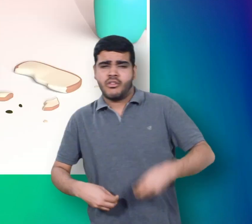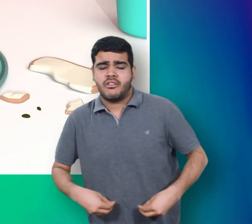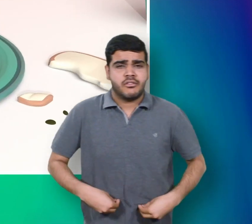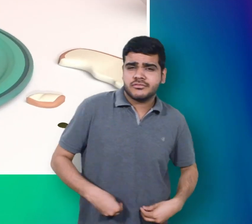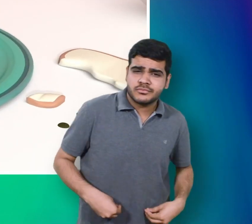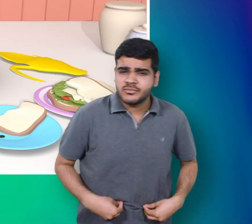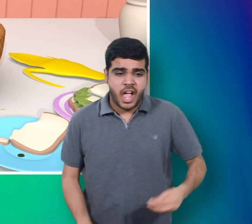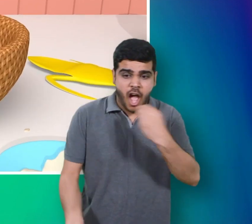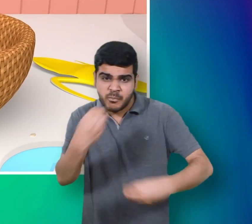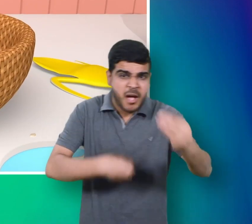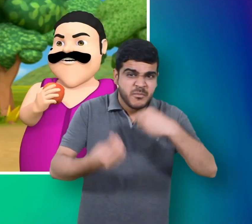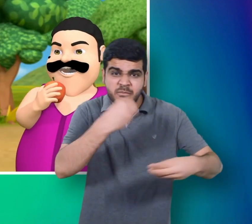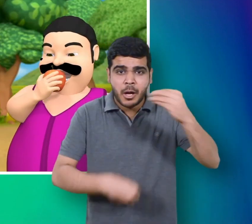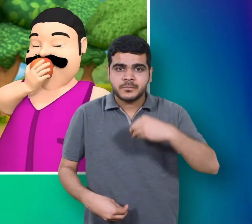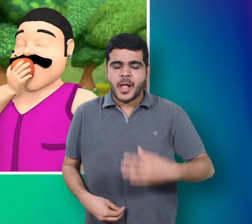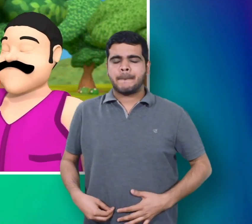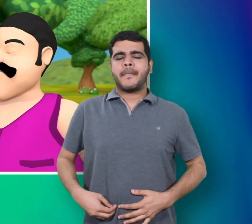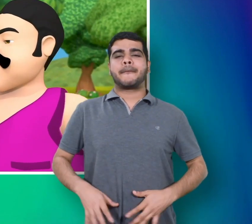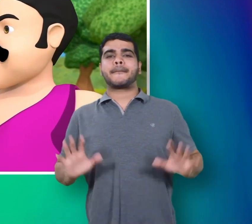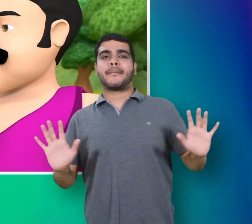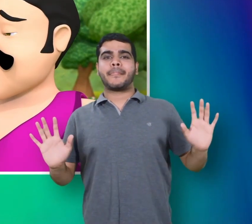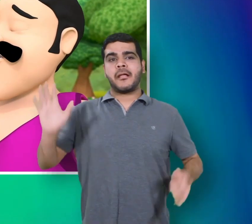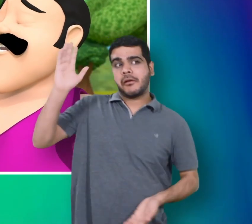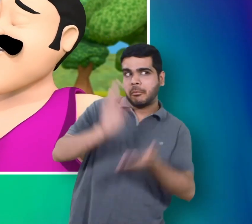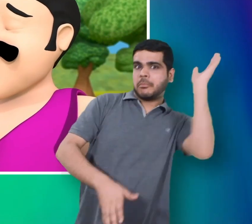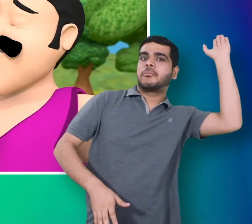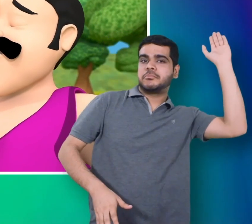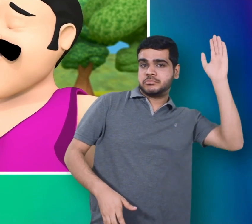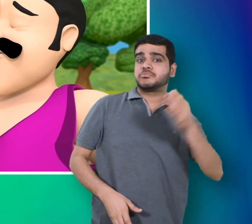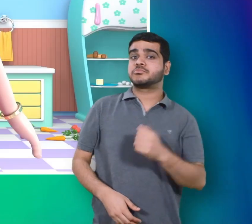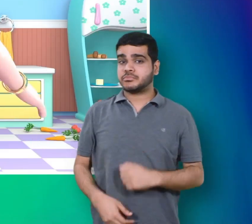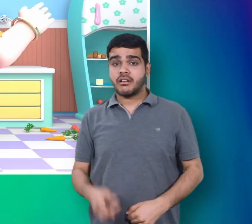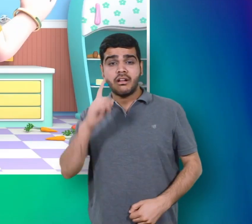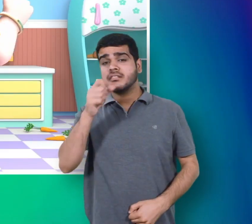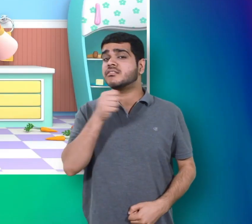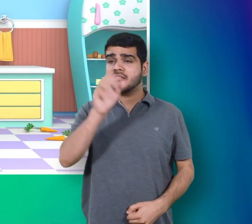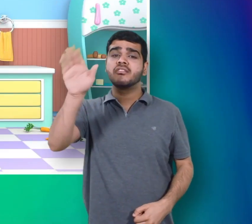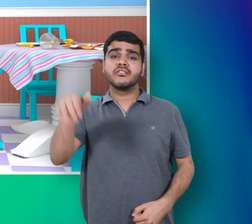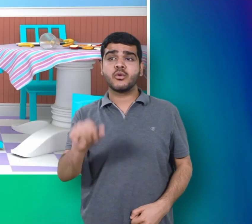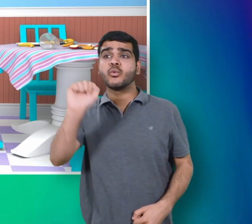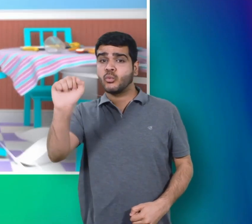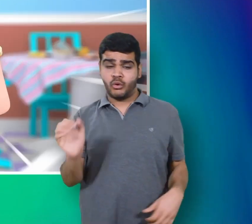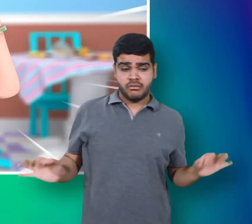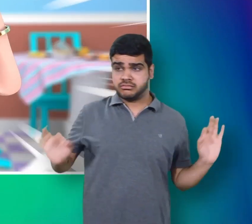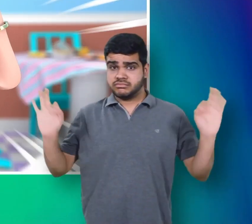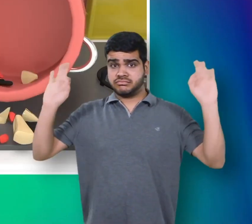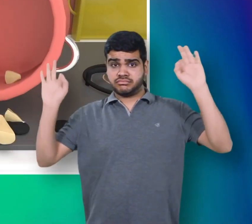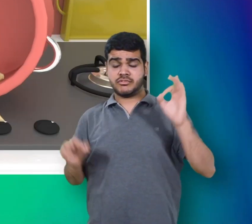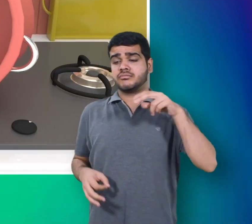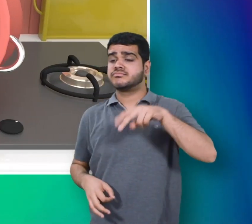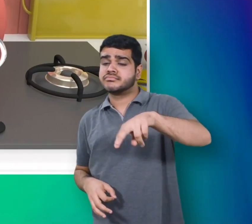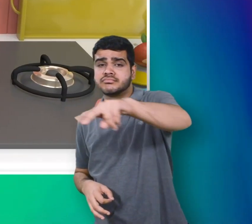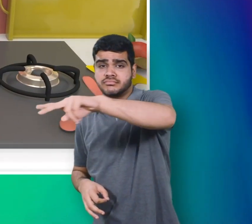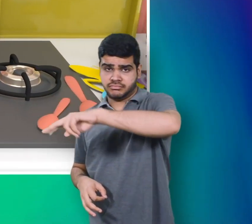थे। सारा खाना लेकर भागे, भूख लगी उन्हें जोर से। नानी तेरी मोरनी